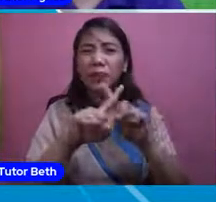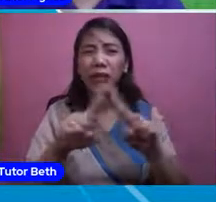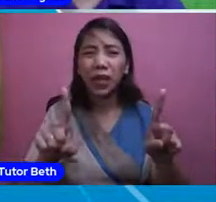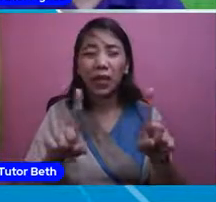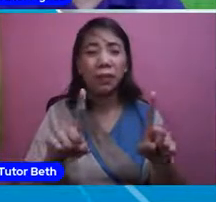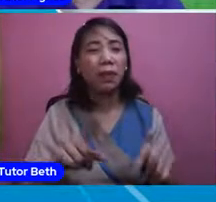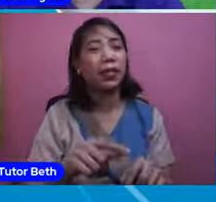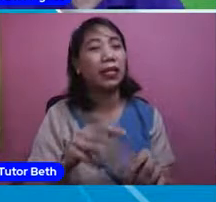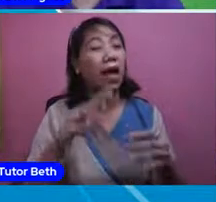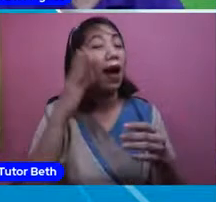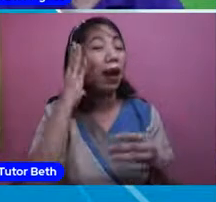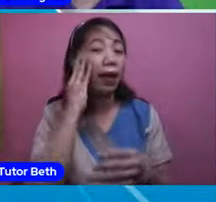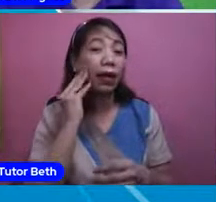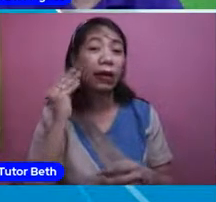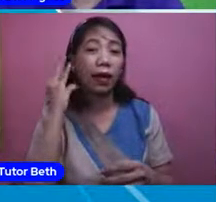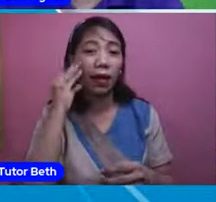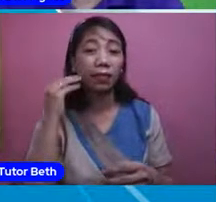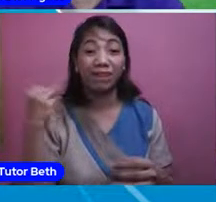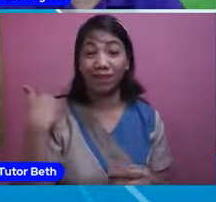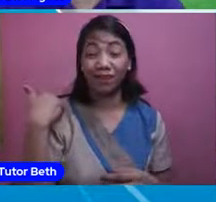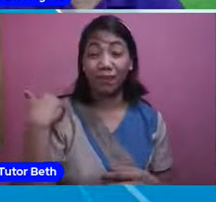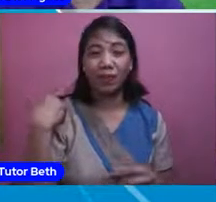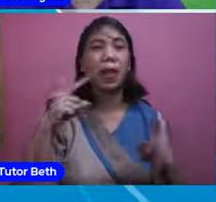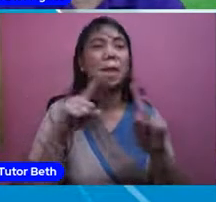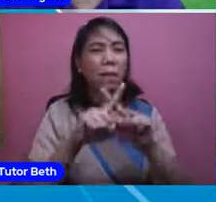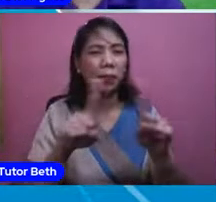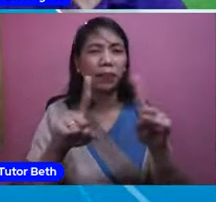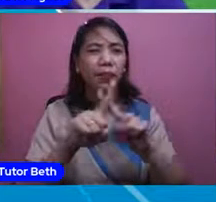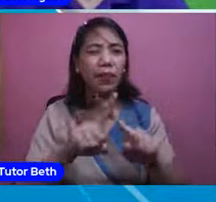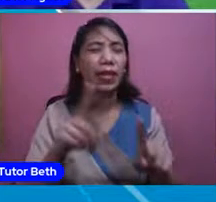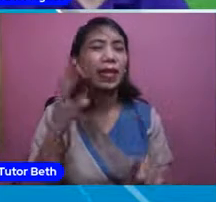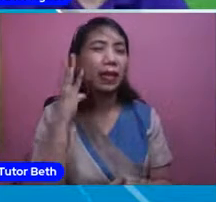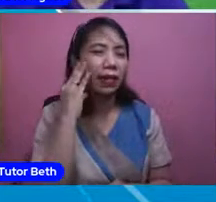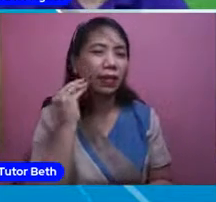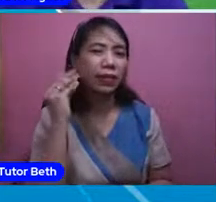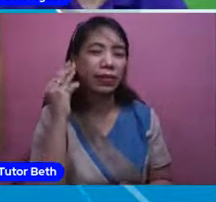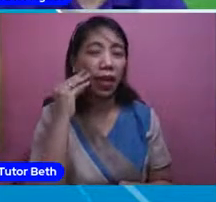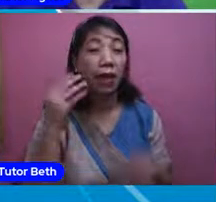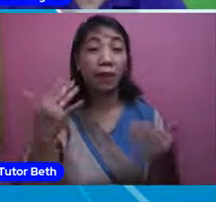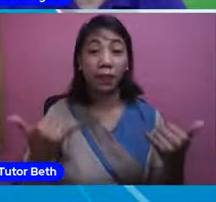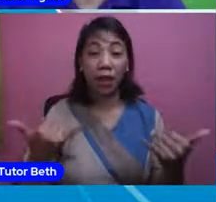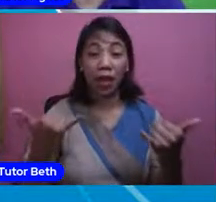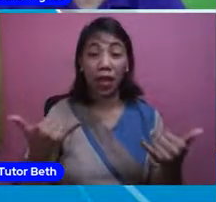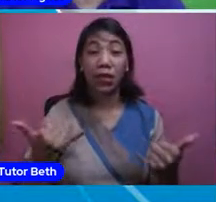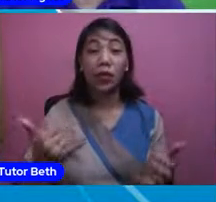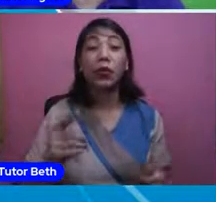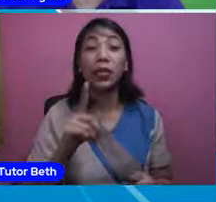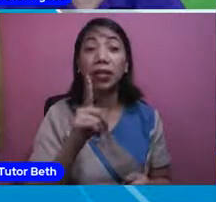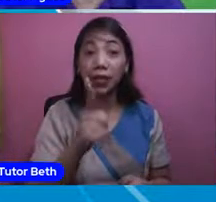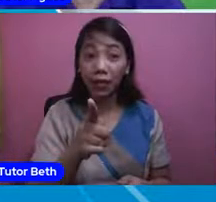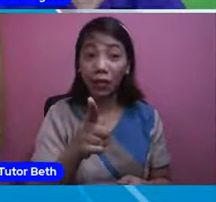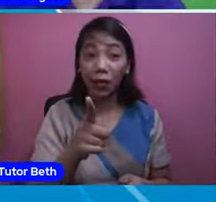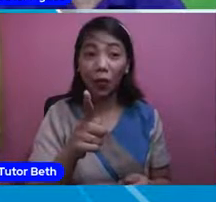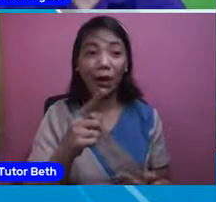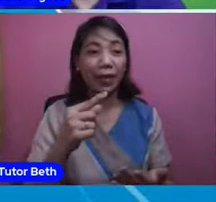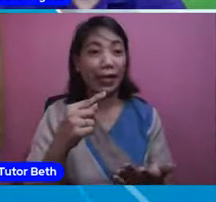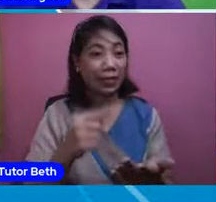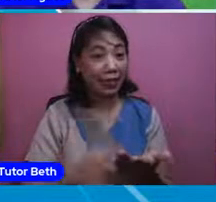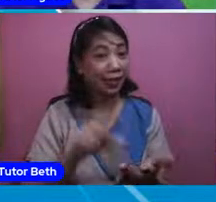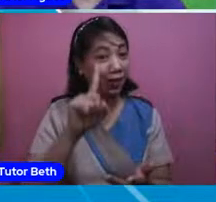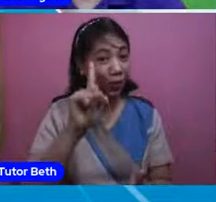meron tayong iba't ibang karanasan o kwento sa buhay. Ngayong ikaw ay nasa unang baitang o grade 1.